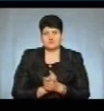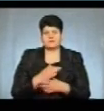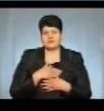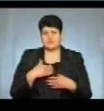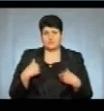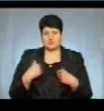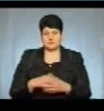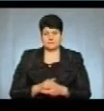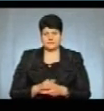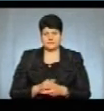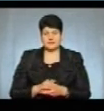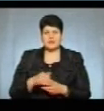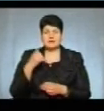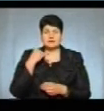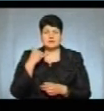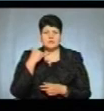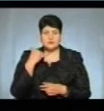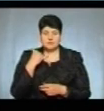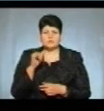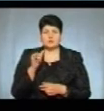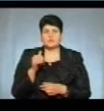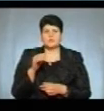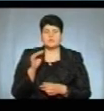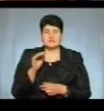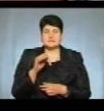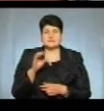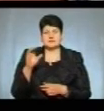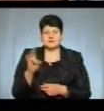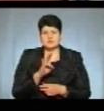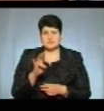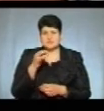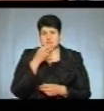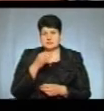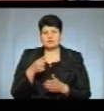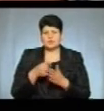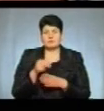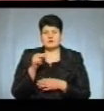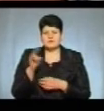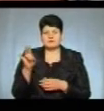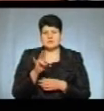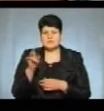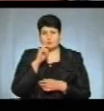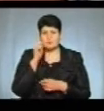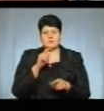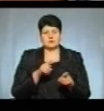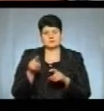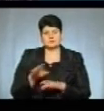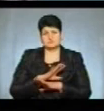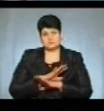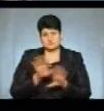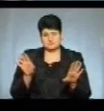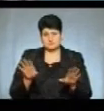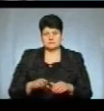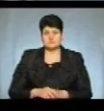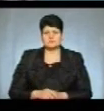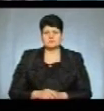хоче. Телефоном настоятель храму у Гніздичному отець Степан Балан нам сказав, що до Православної церкви України не переходитиме.